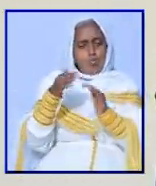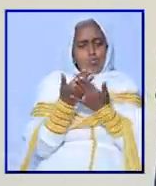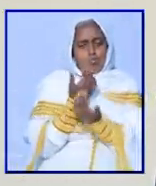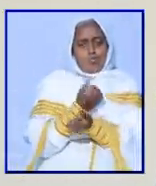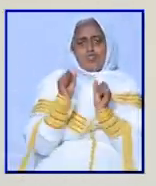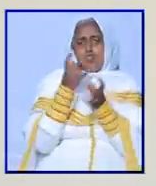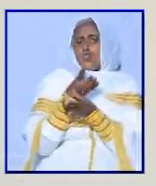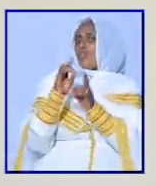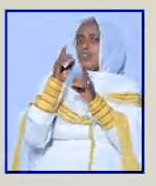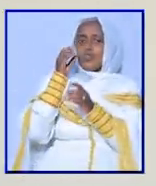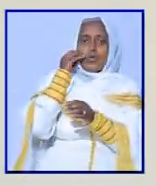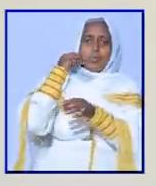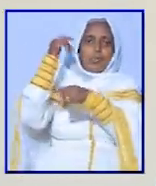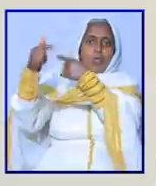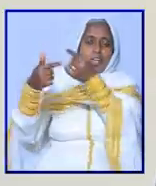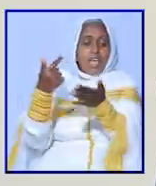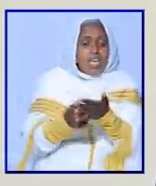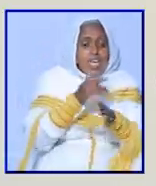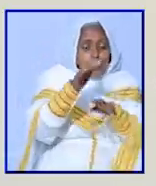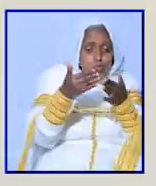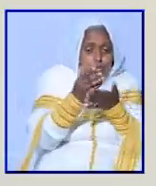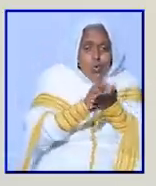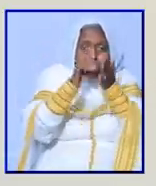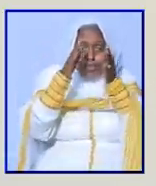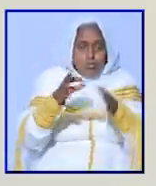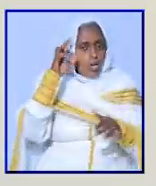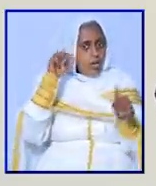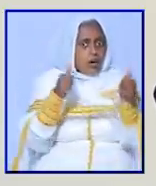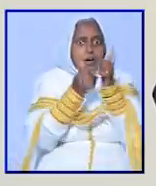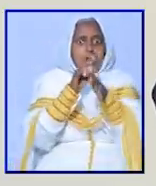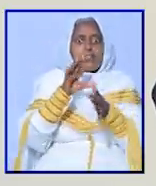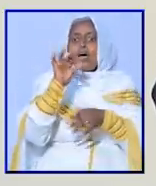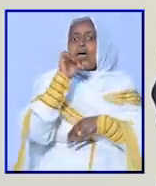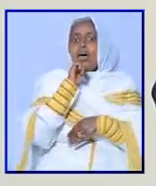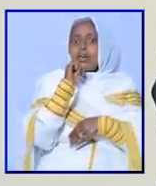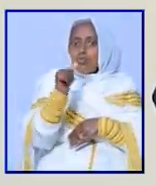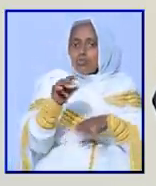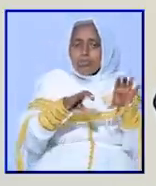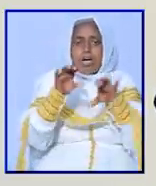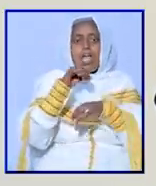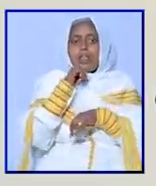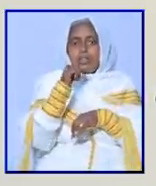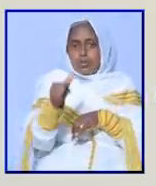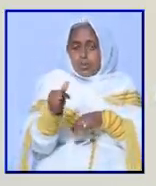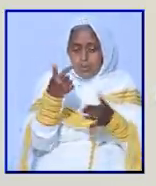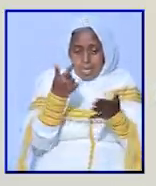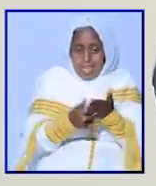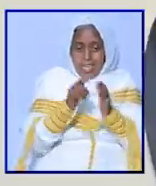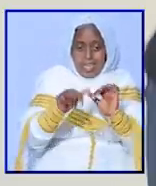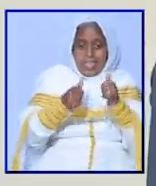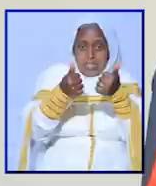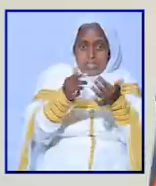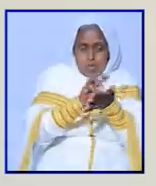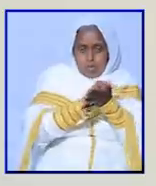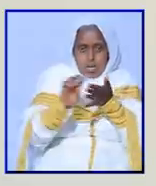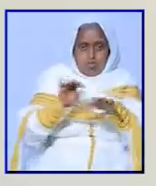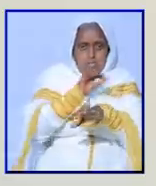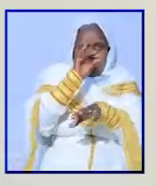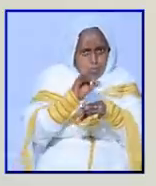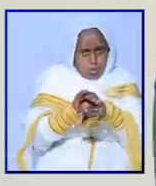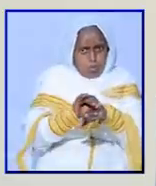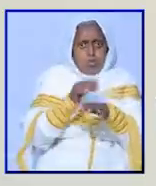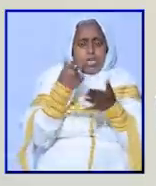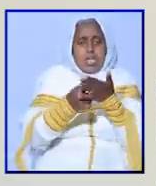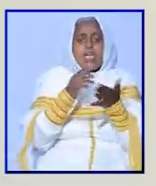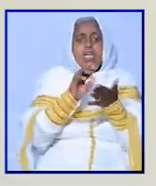የቤቱ ይሄዳል ይሄን ሁሉም ቅዱሳን ሐዋርያት አላገኙትም አላደረጉት ይሄ የተሰጠው ለቅዱስ